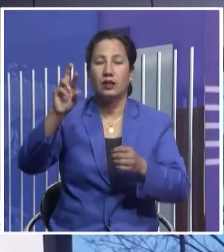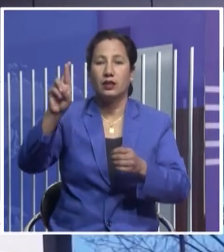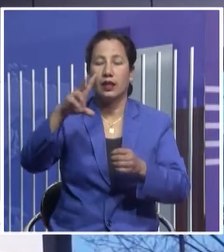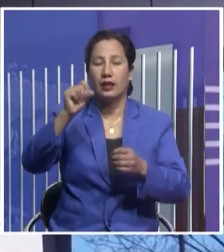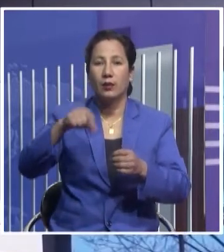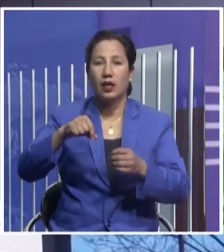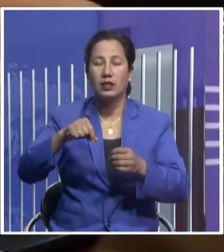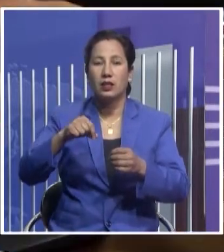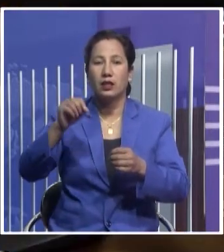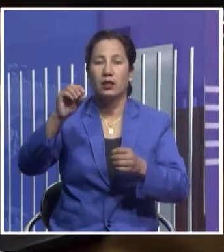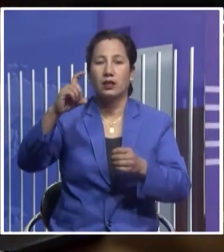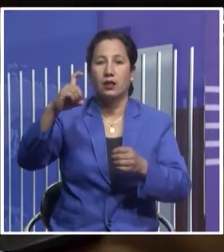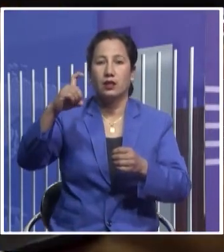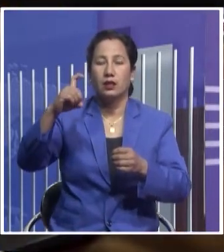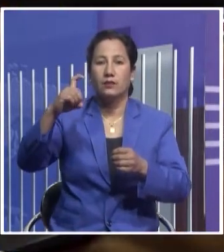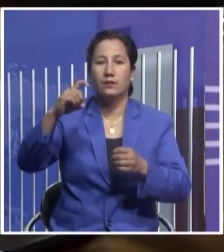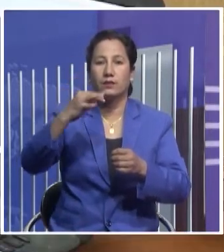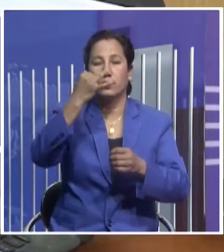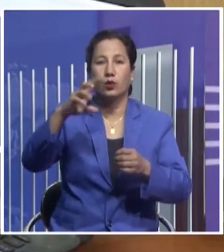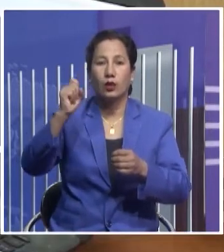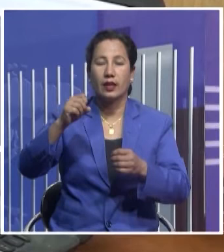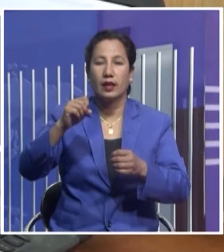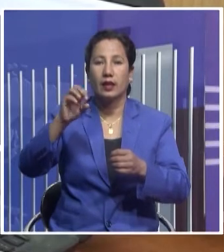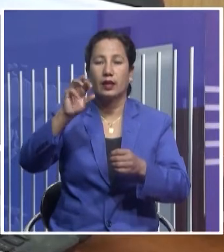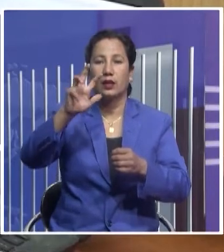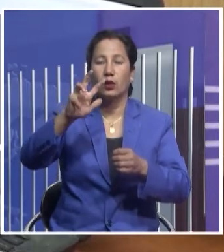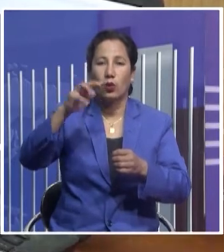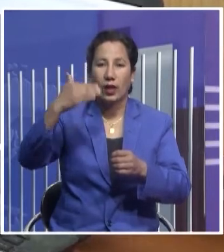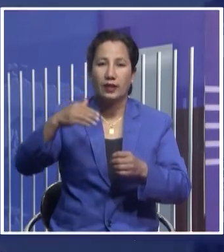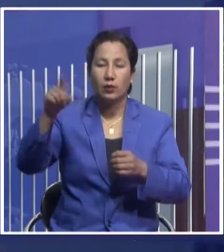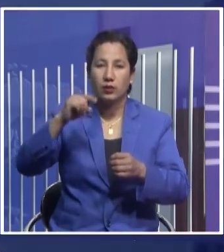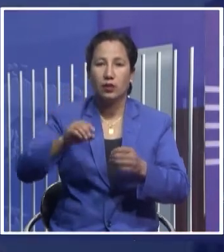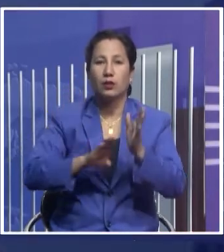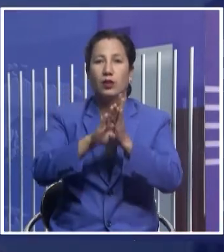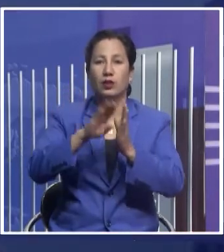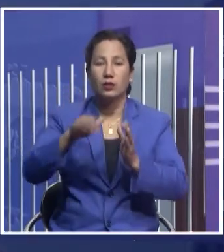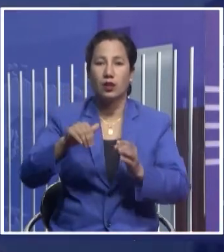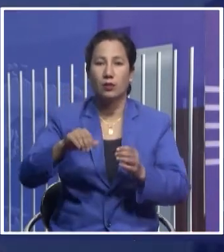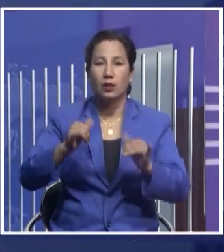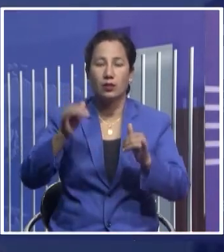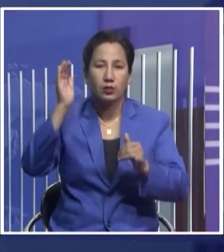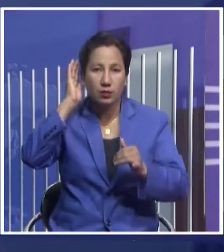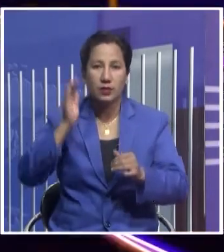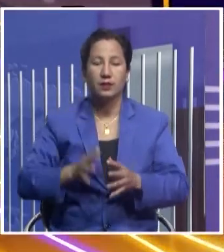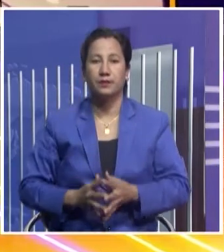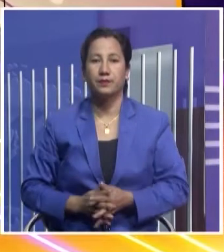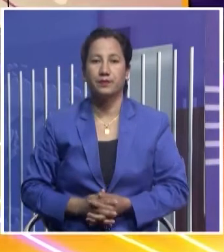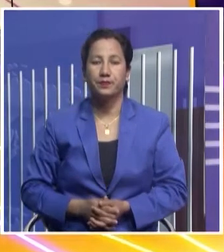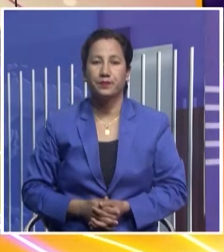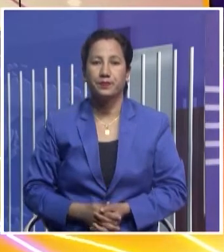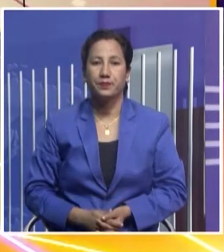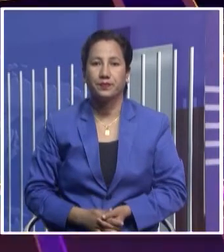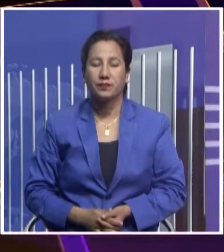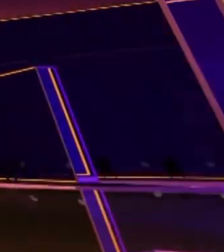आज गोर्खाज फाइनान्सको सेयर 9.5% बढेको छ। अब खेलकुद समाचार।